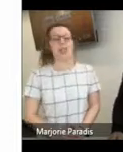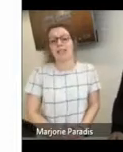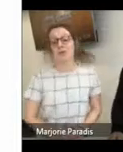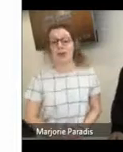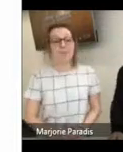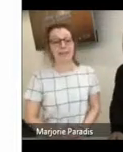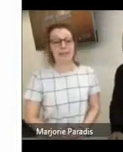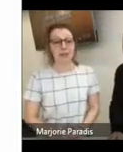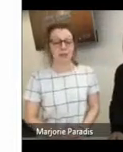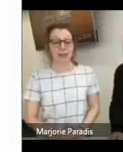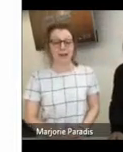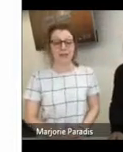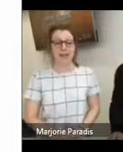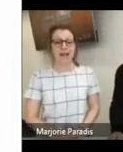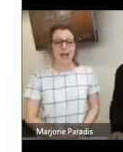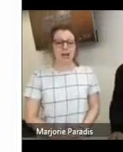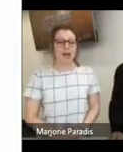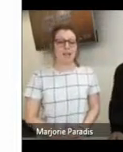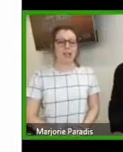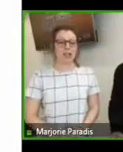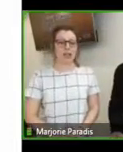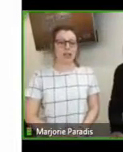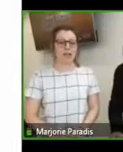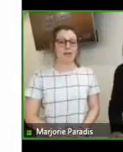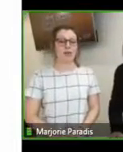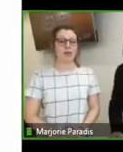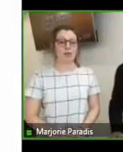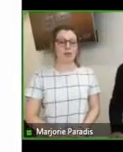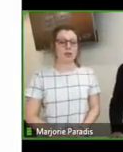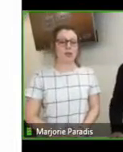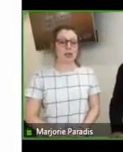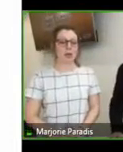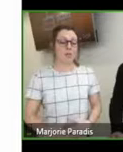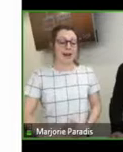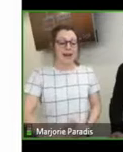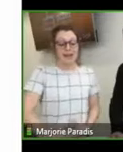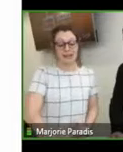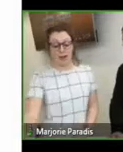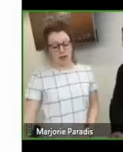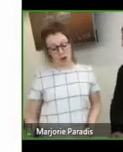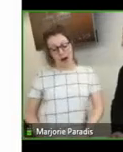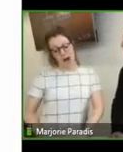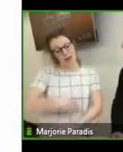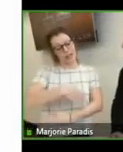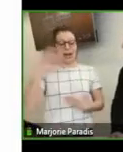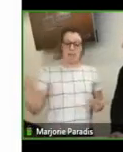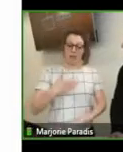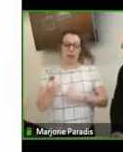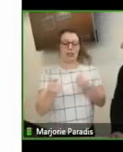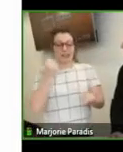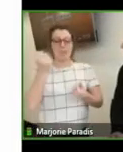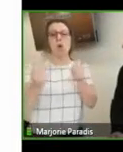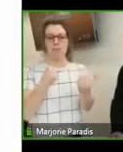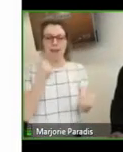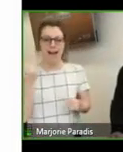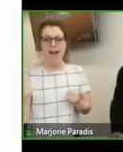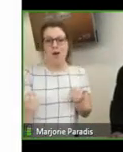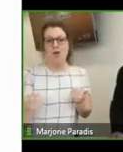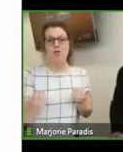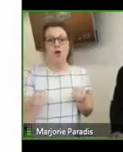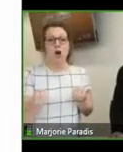peut-être que ça va vous rappeler des souvenirs, en fait, mais on se rappellera qu'il y a une aventure dont nous sommes les héros, ben, à travers ce roman-là, généralement, ben, il y a certains